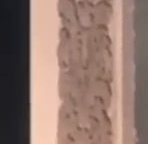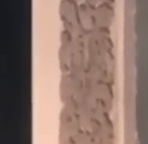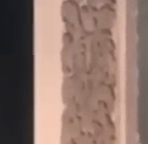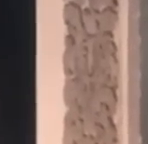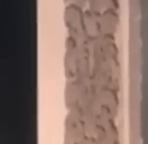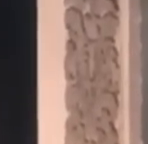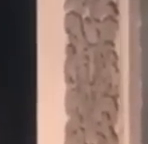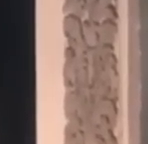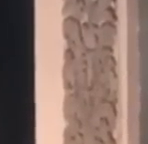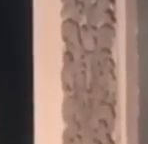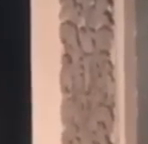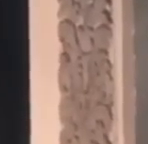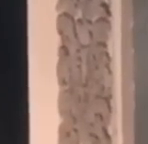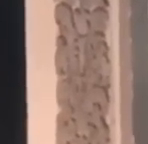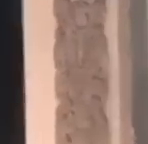tidak mendidik.